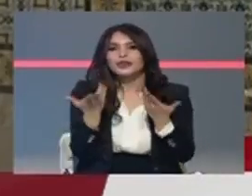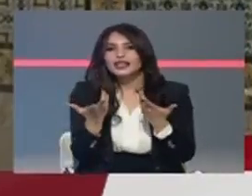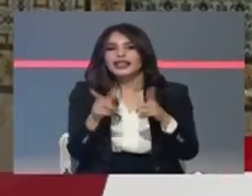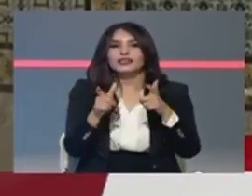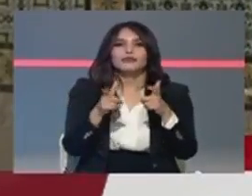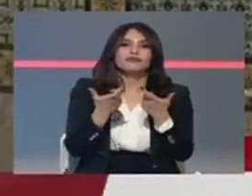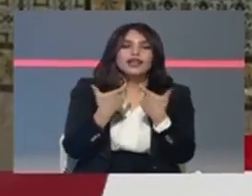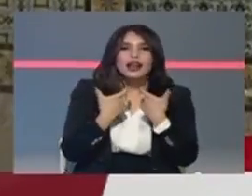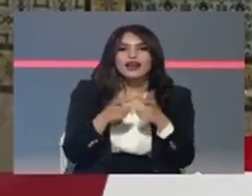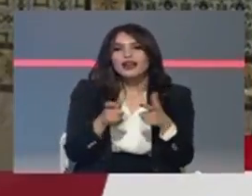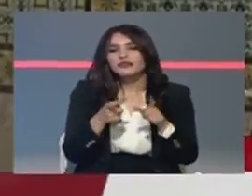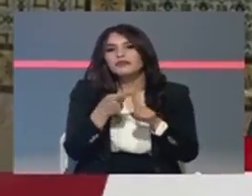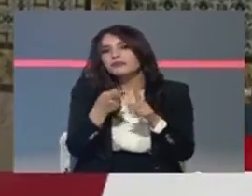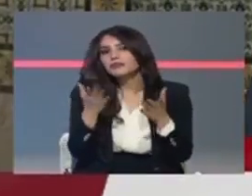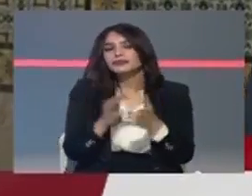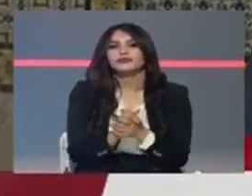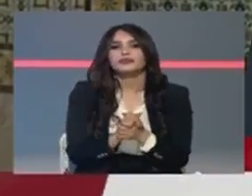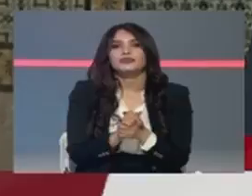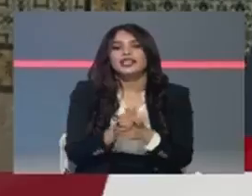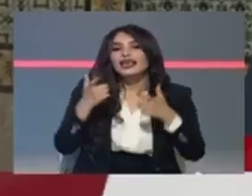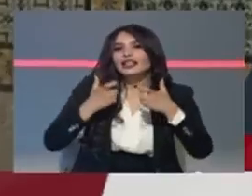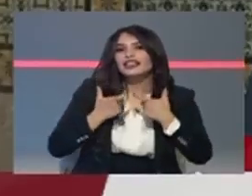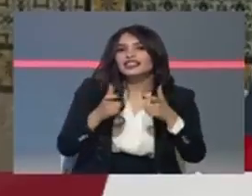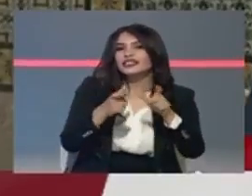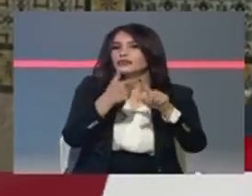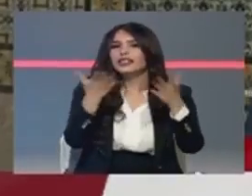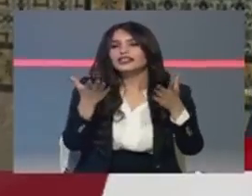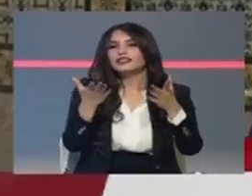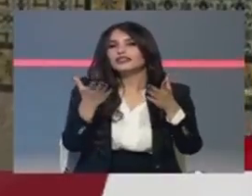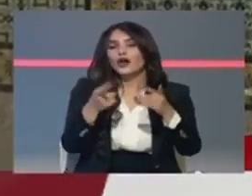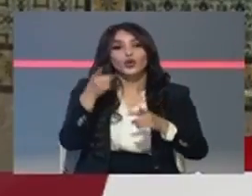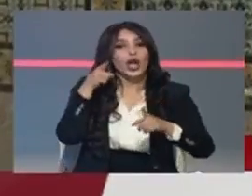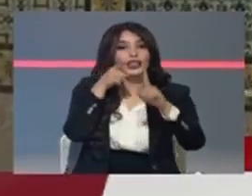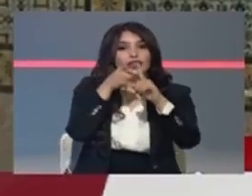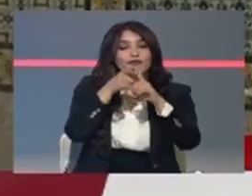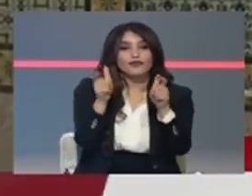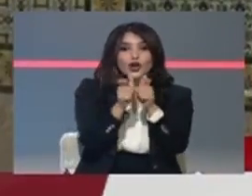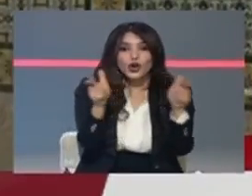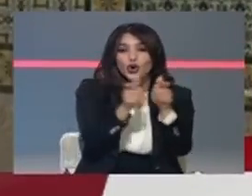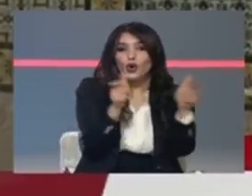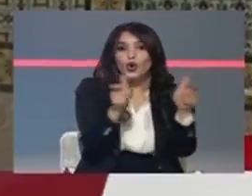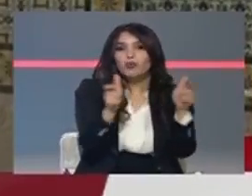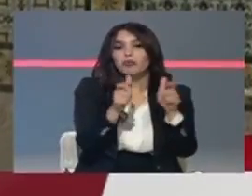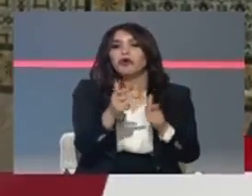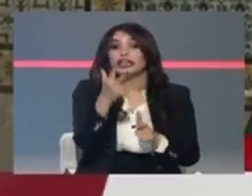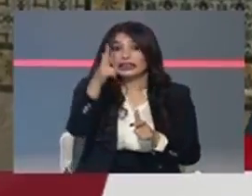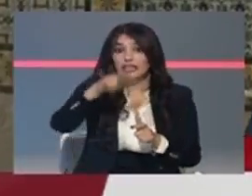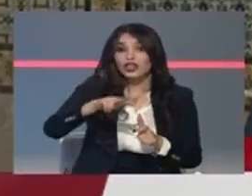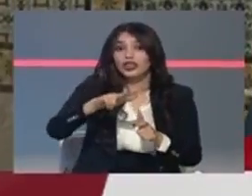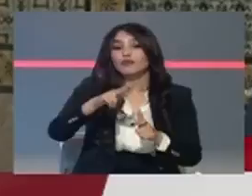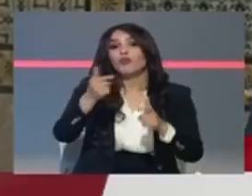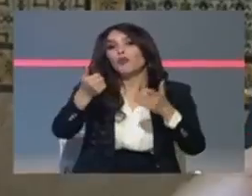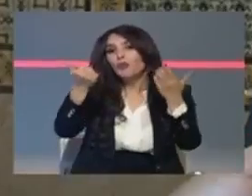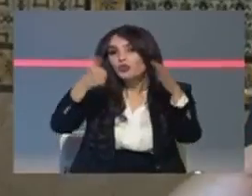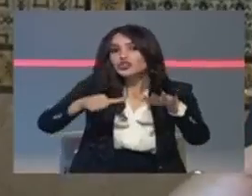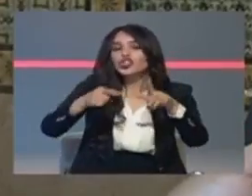نحبوش احنا، مش كادوات معناها، هو تسهيلات هذه باش المؤسسه في 3 ولا 6 شهور جايين تنجم ترجعها